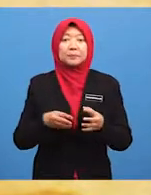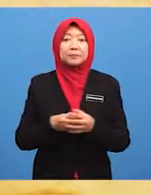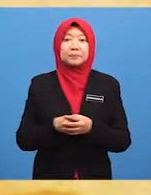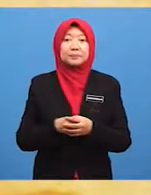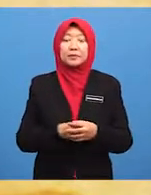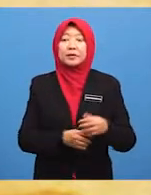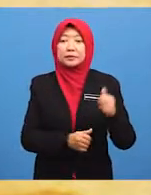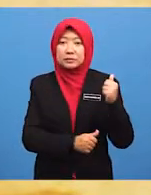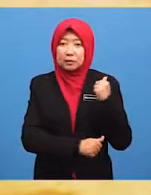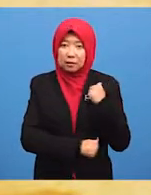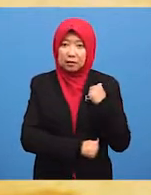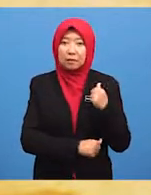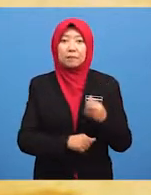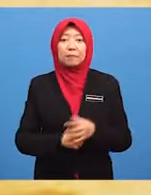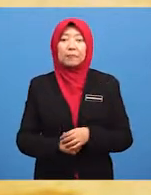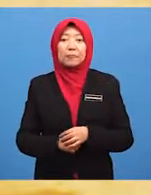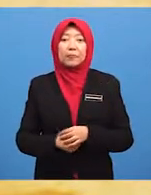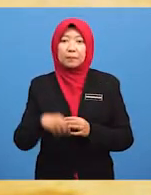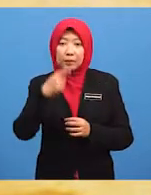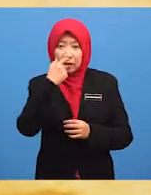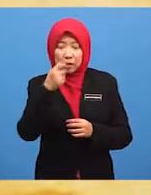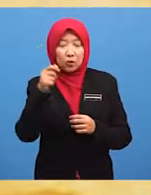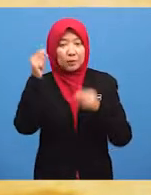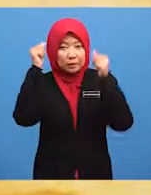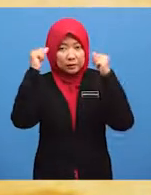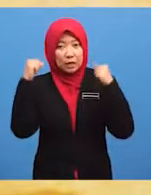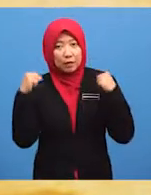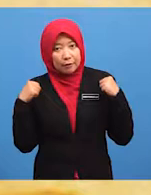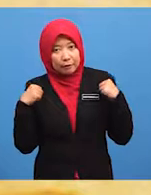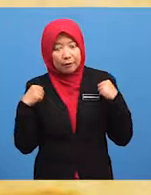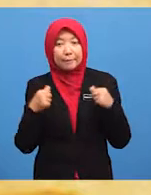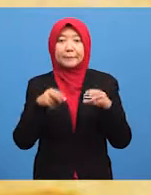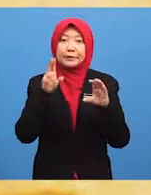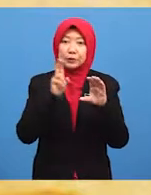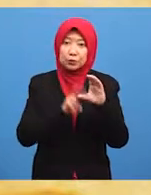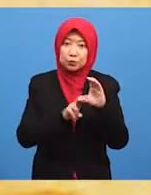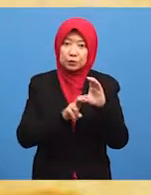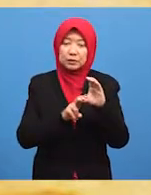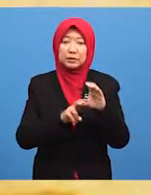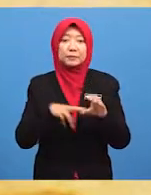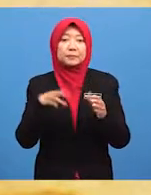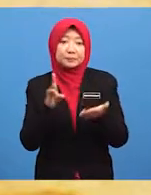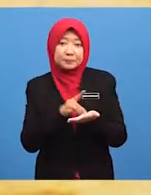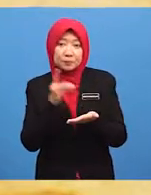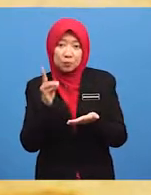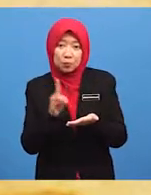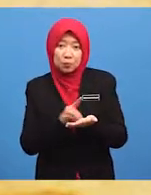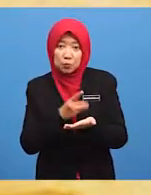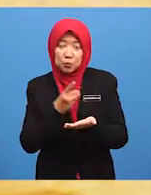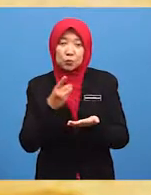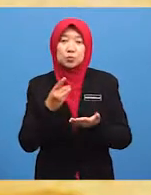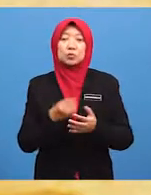askar. Kelima, pengaruh bahasa Arab. Kursi disebut kerusi. Kamus disebut